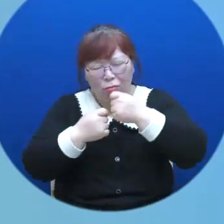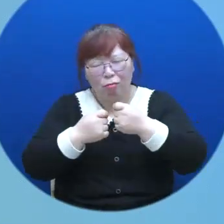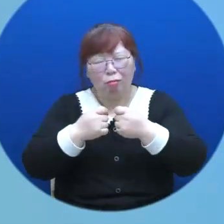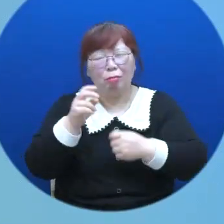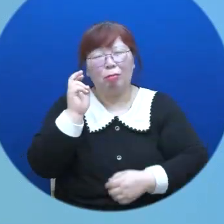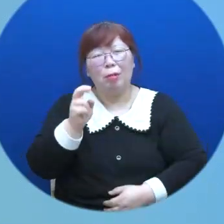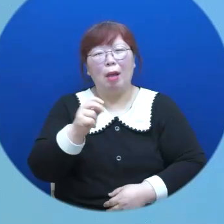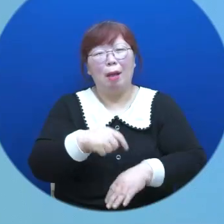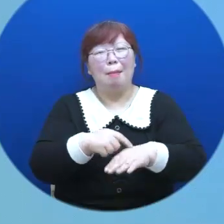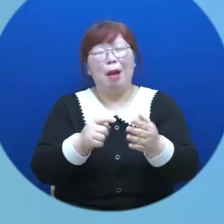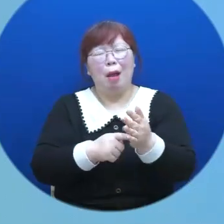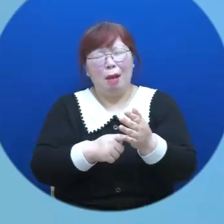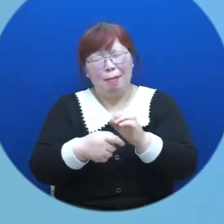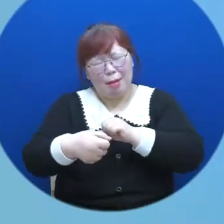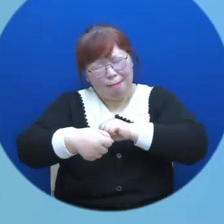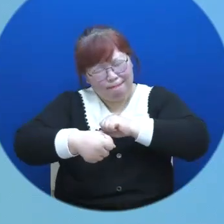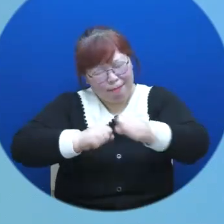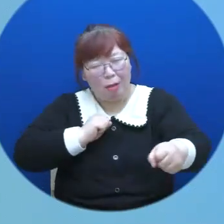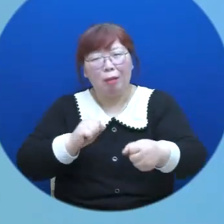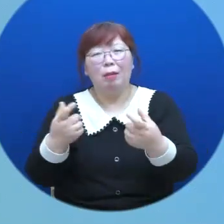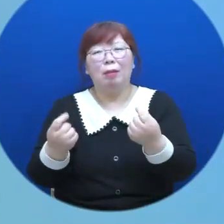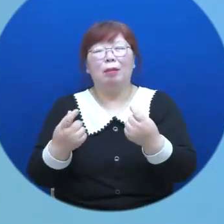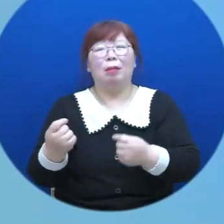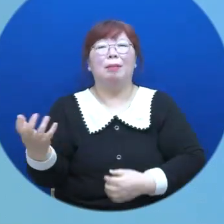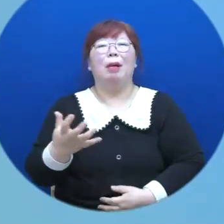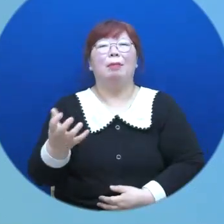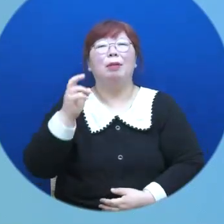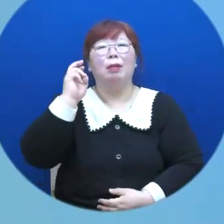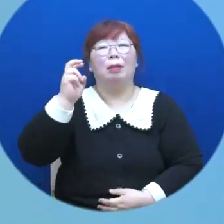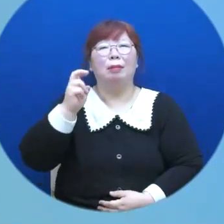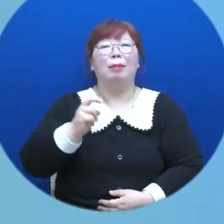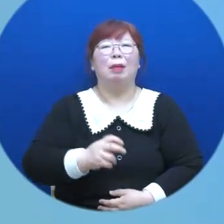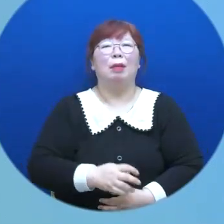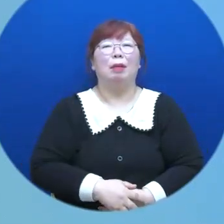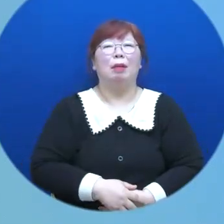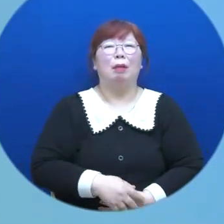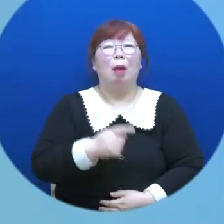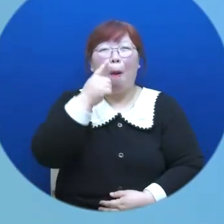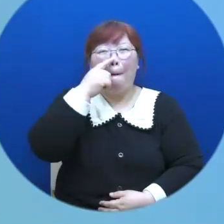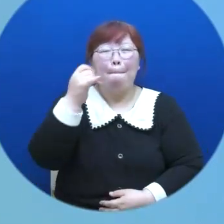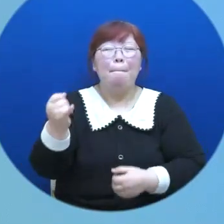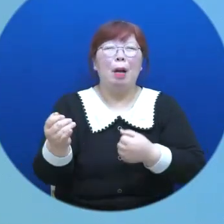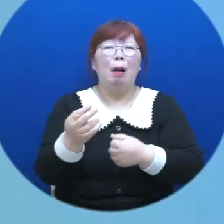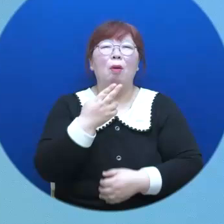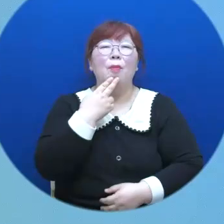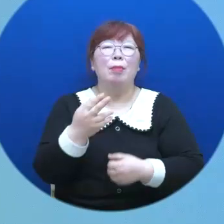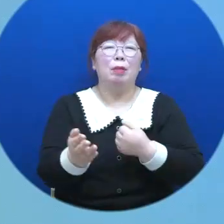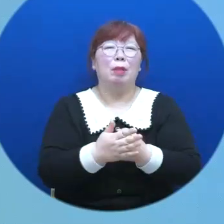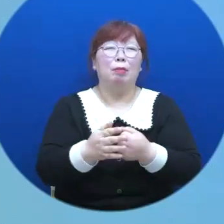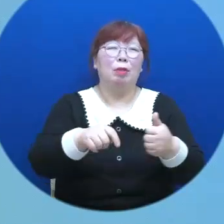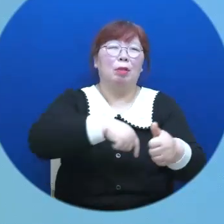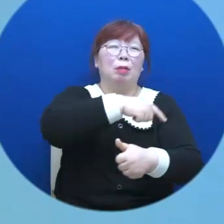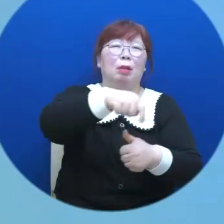마음이 찢어지는 거죠. 그렇잖아요. 어머니 없으니까 그 당하는 그거요.